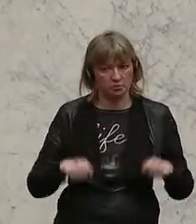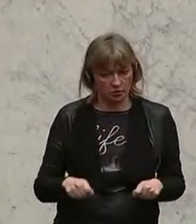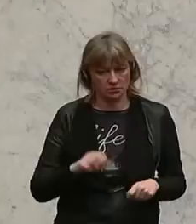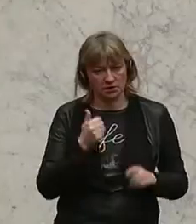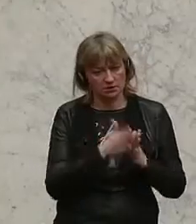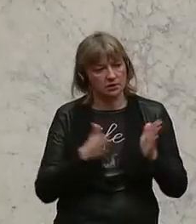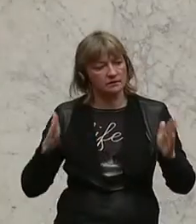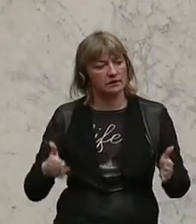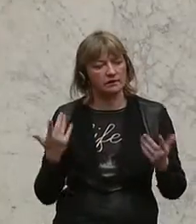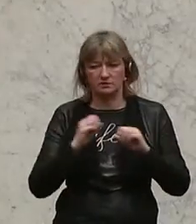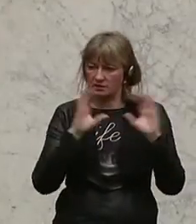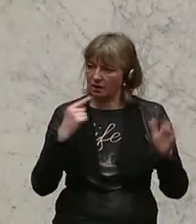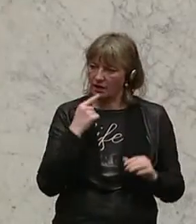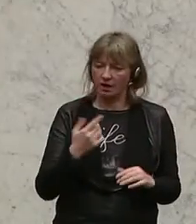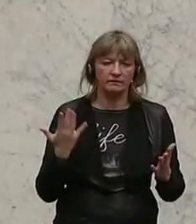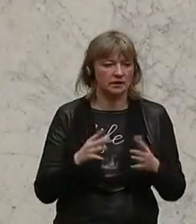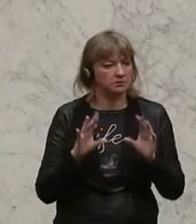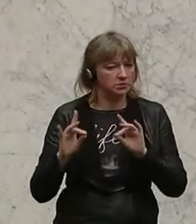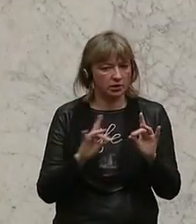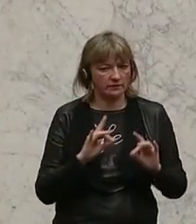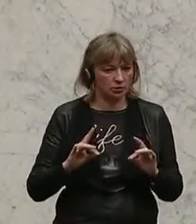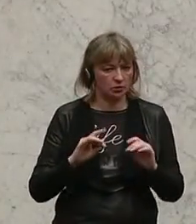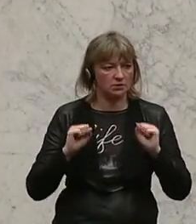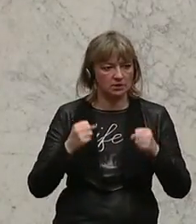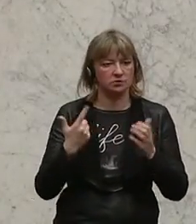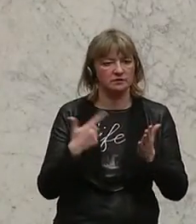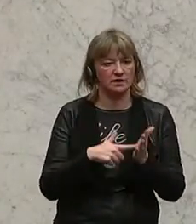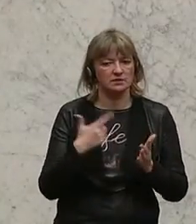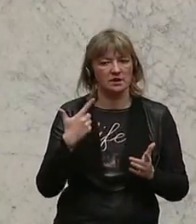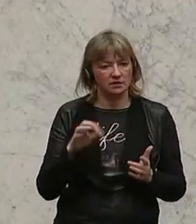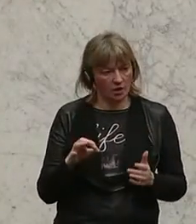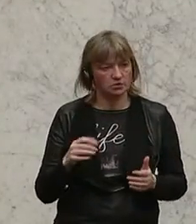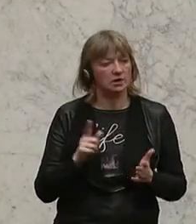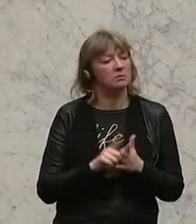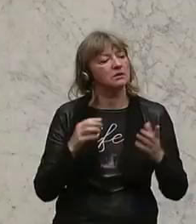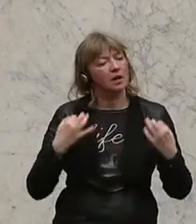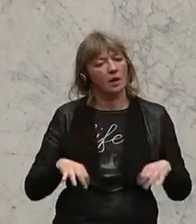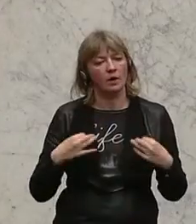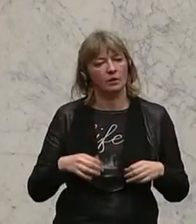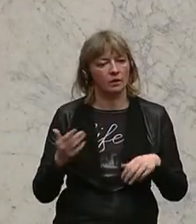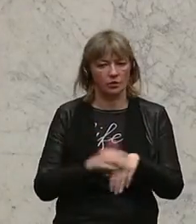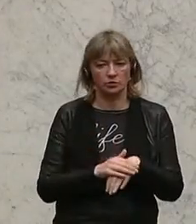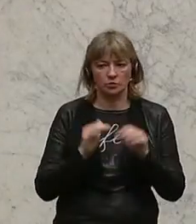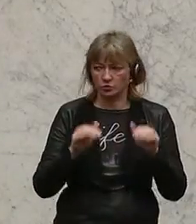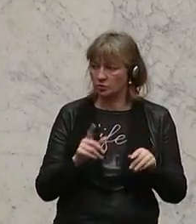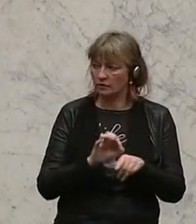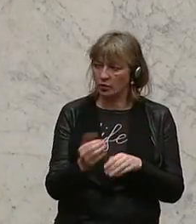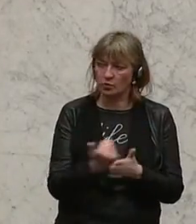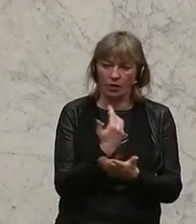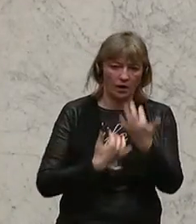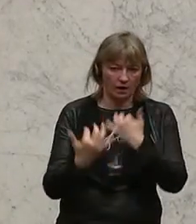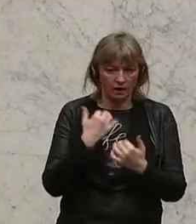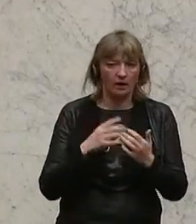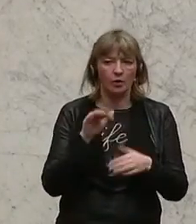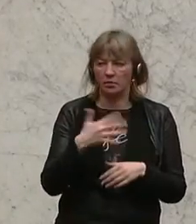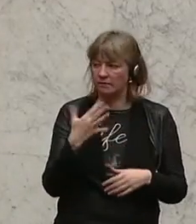Etappe mit dem klaren Bekenntnis zur Beschäftigungsaktion 20.000 mit gelockertem Kündigungsschutz für neu eintretende Arbeitnehmer über